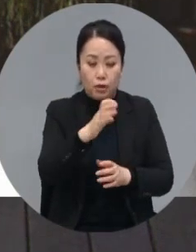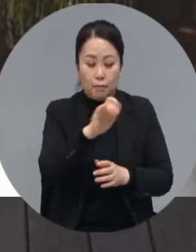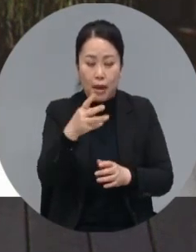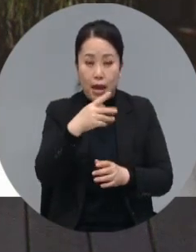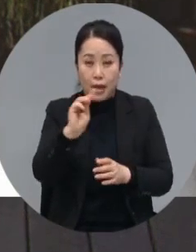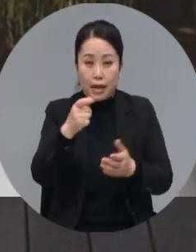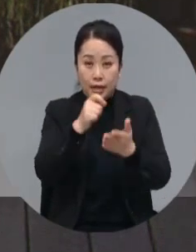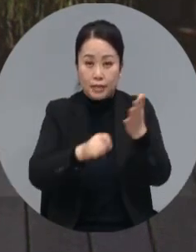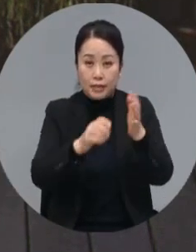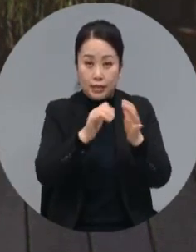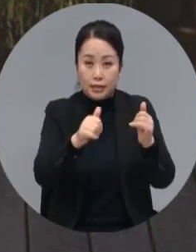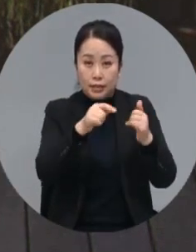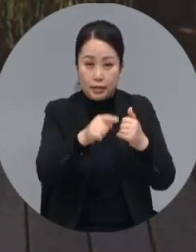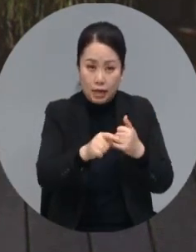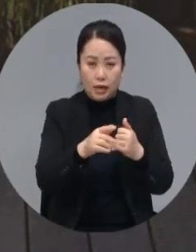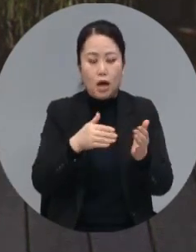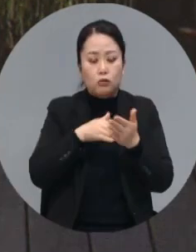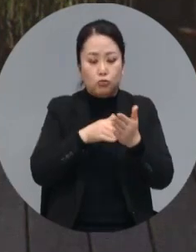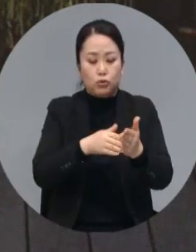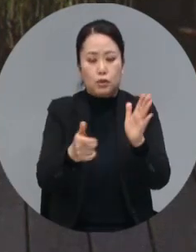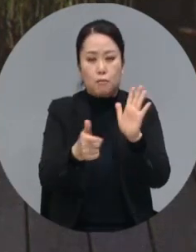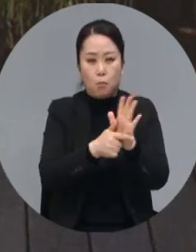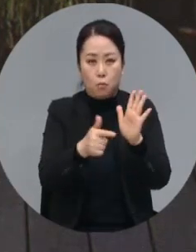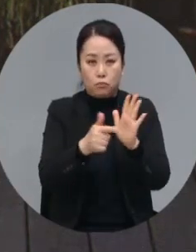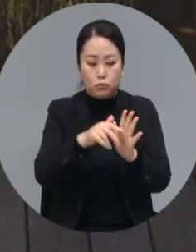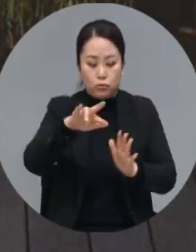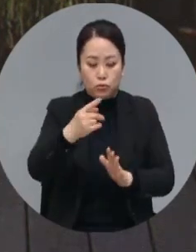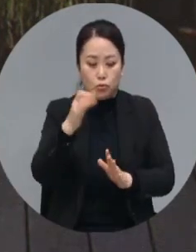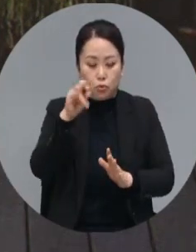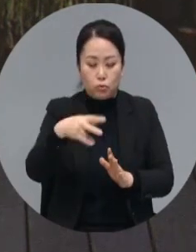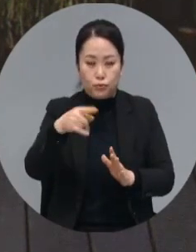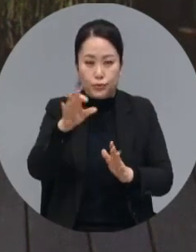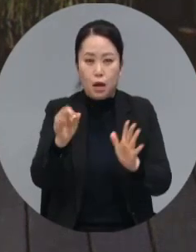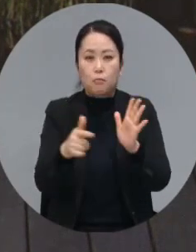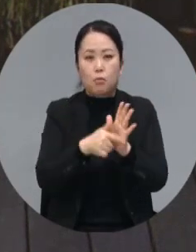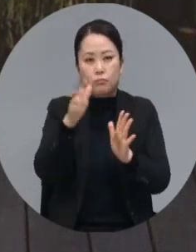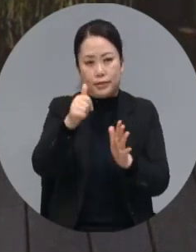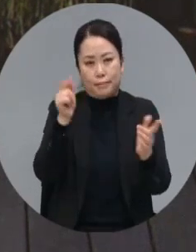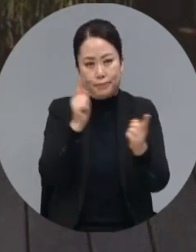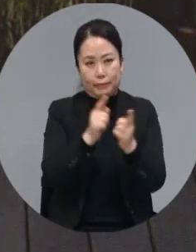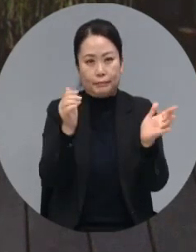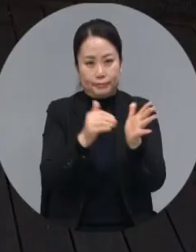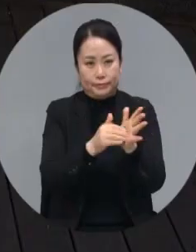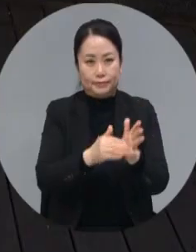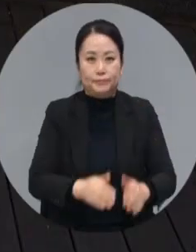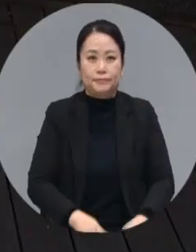2030 엑스포 추진본부 조유장 본부장을 만났습니다.